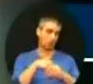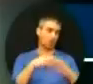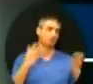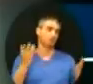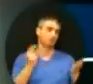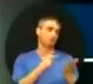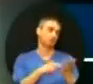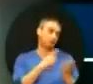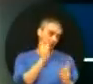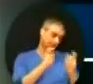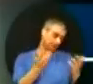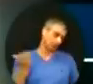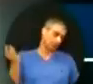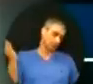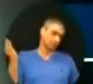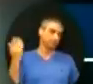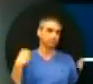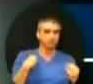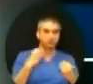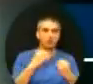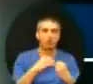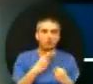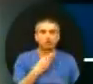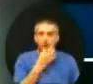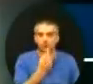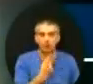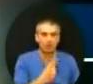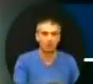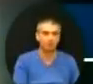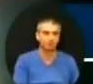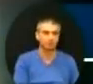כיוון שזה אזרחים. אני רוצה עוד להספיק שאלה אחת,